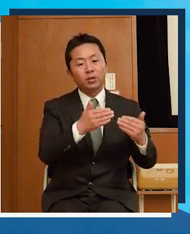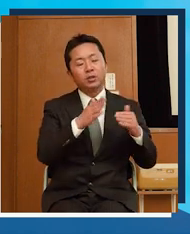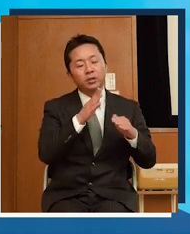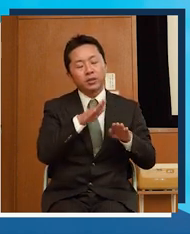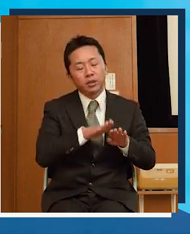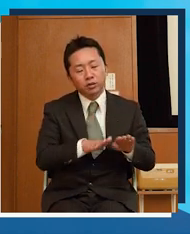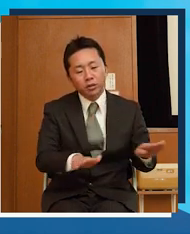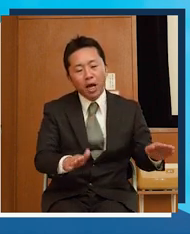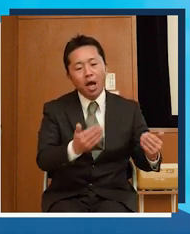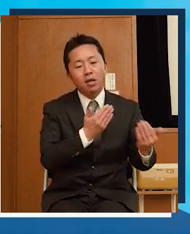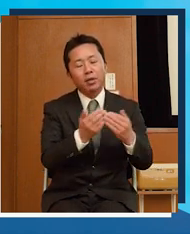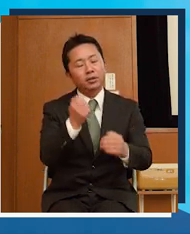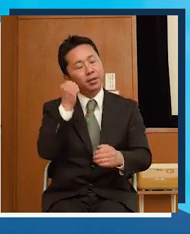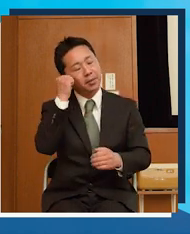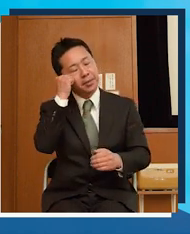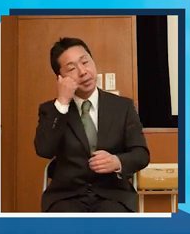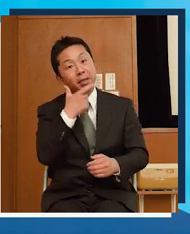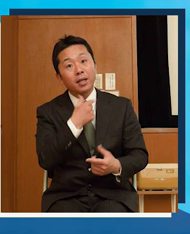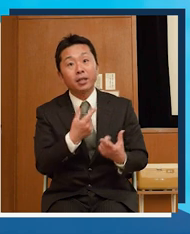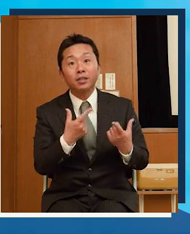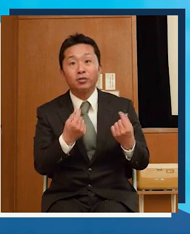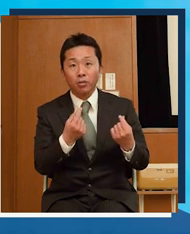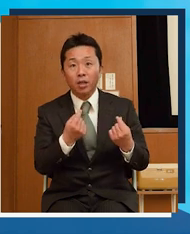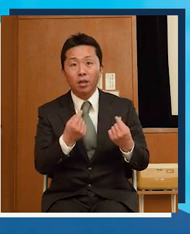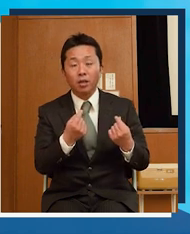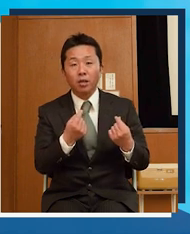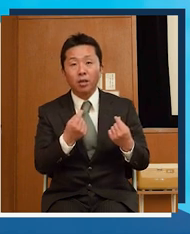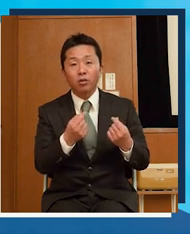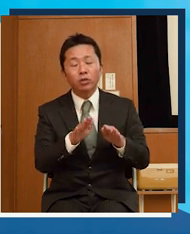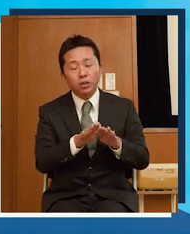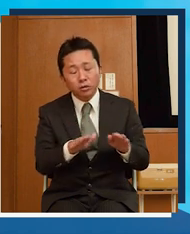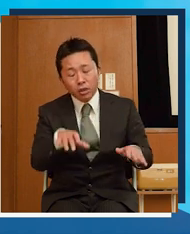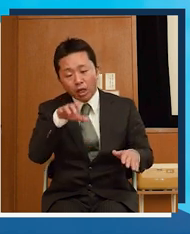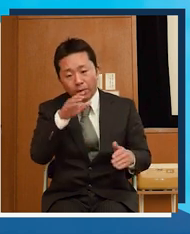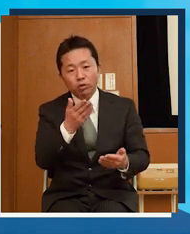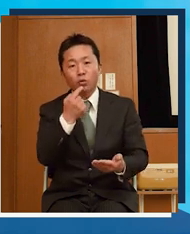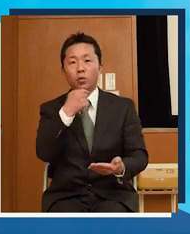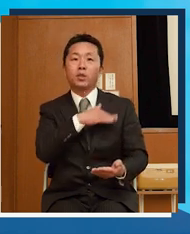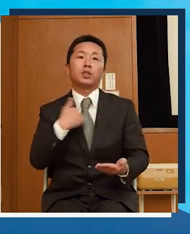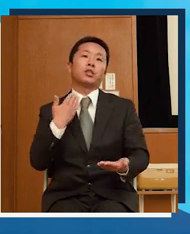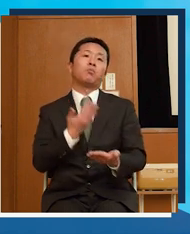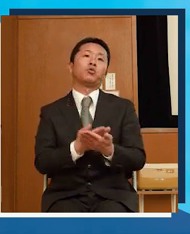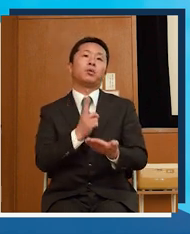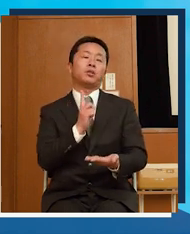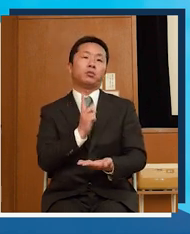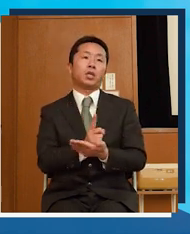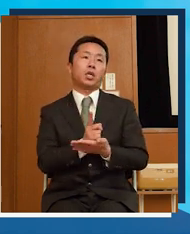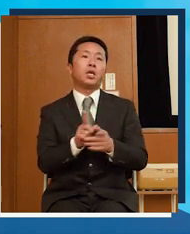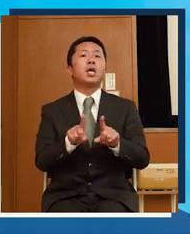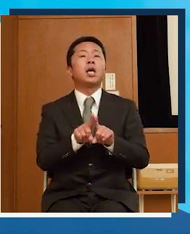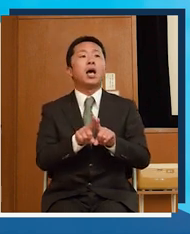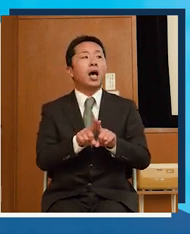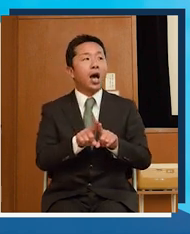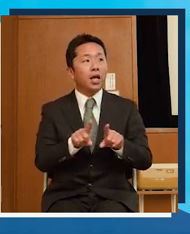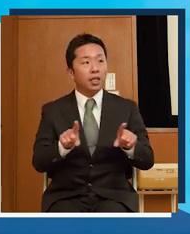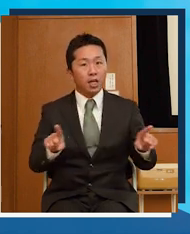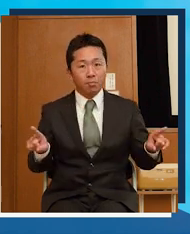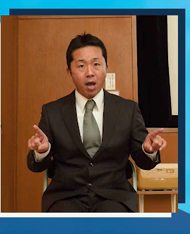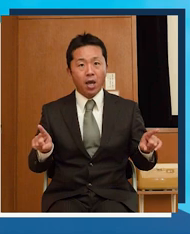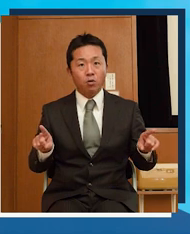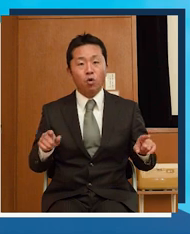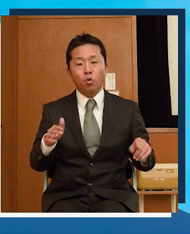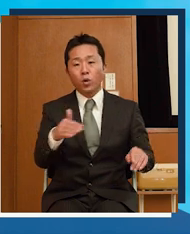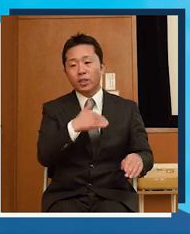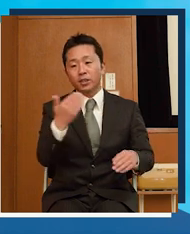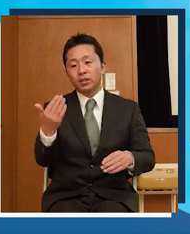たいですよねそういう環境をただ私たちは求めているだけですなので本当に当たり前のただ私たちが持ってる人権